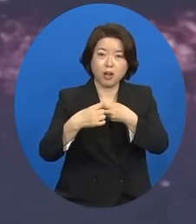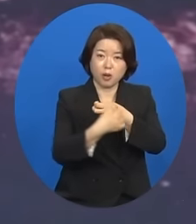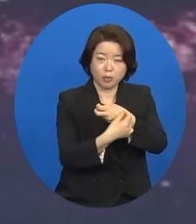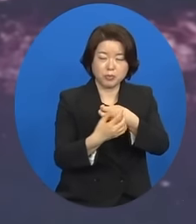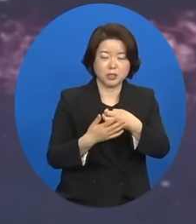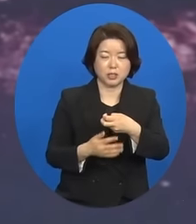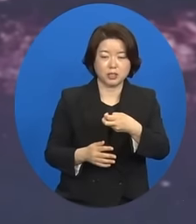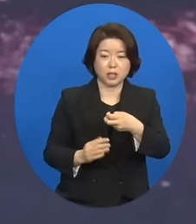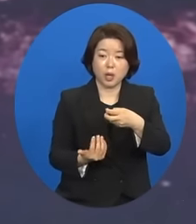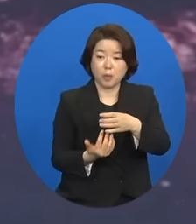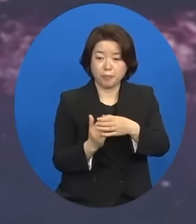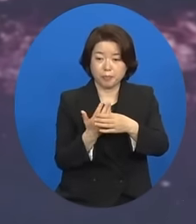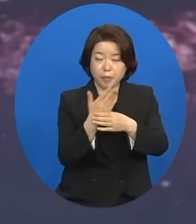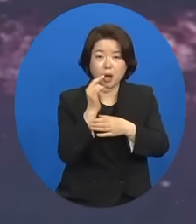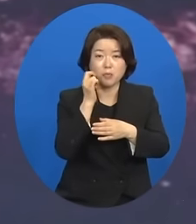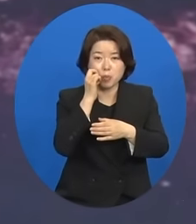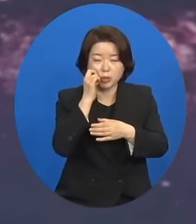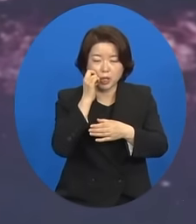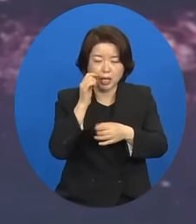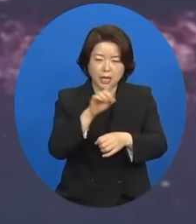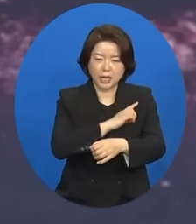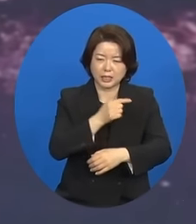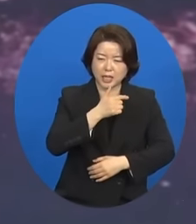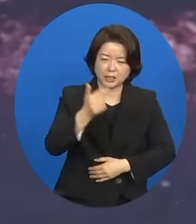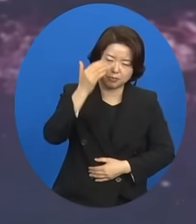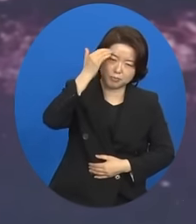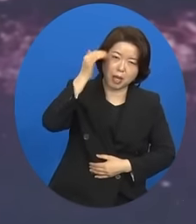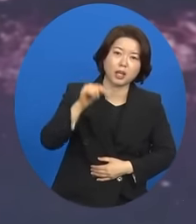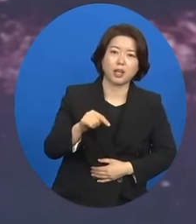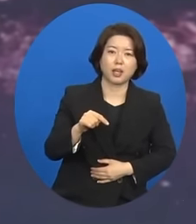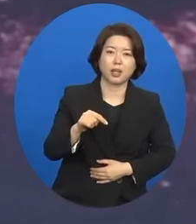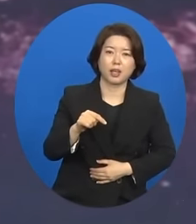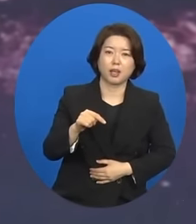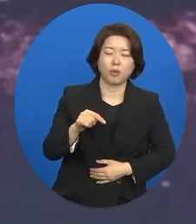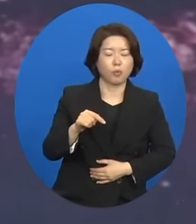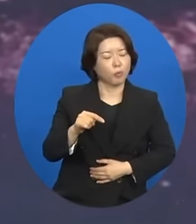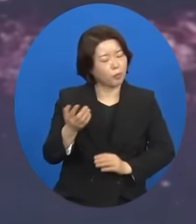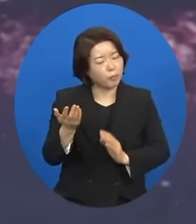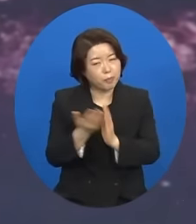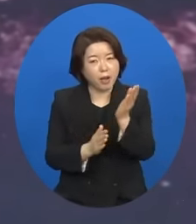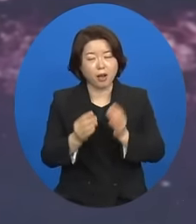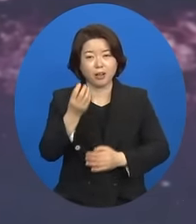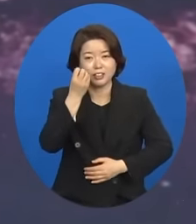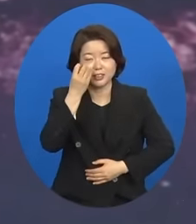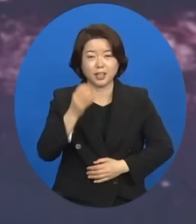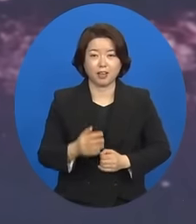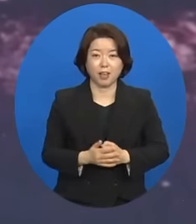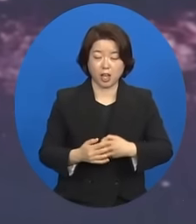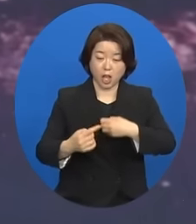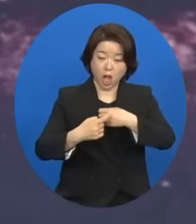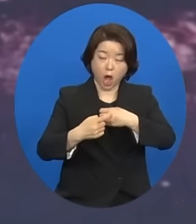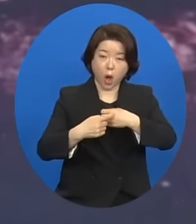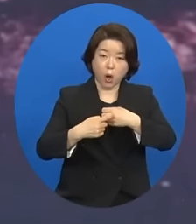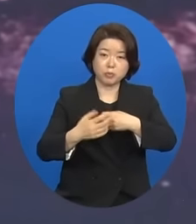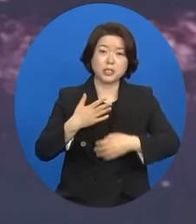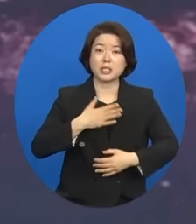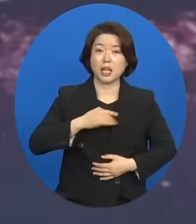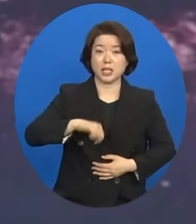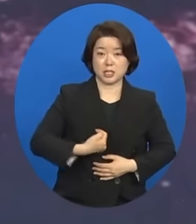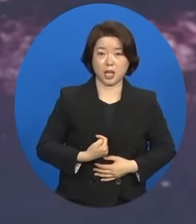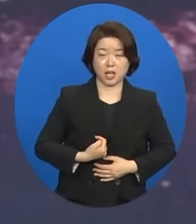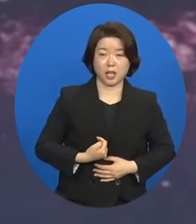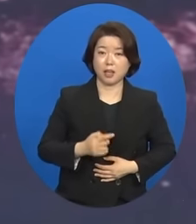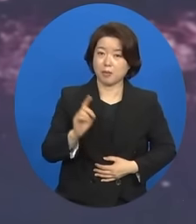열매 맺지 못하게 하는 가장 큰 물이 된다는 것 이게 모순입니다이 껍질은 우리의 자데 어떤 거냐면 나의